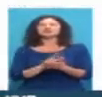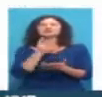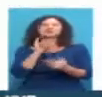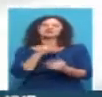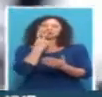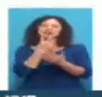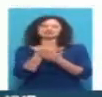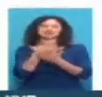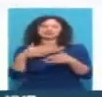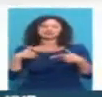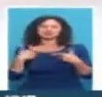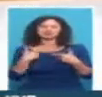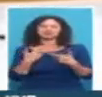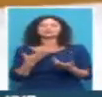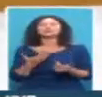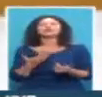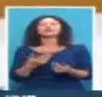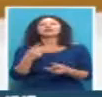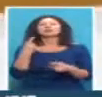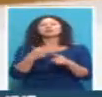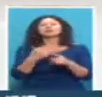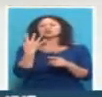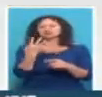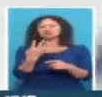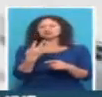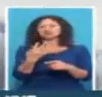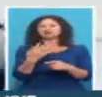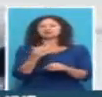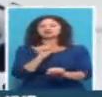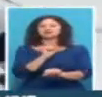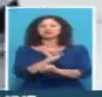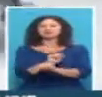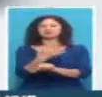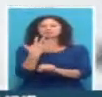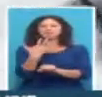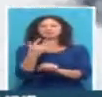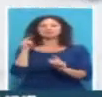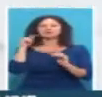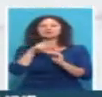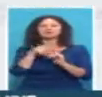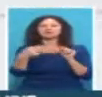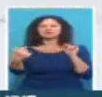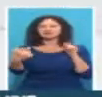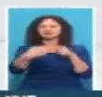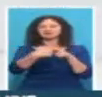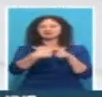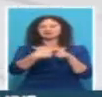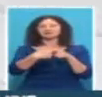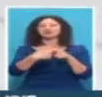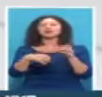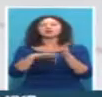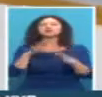показателем полезности при общем показателе плюс 4, а также заблокировал 5 бросков соперников и провел 3 силовых приема.